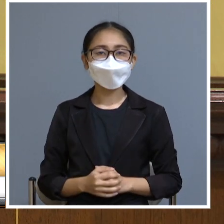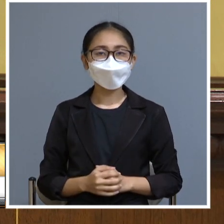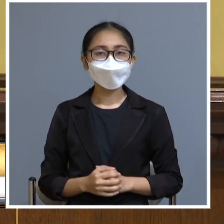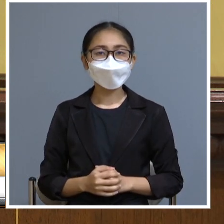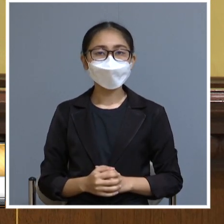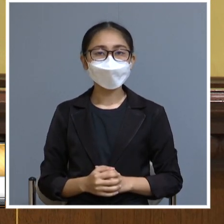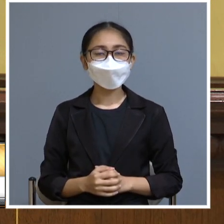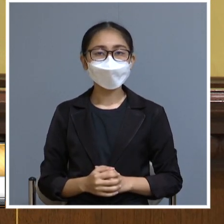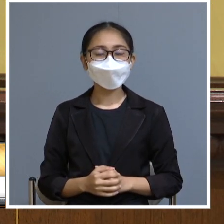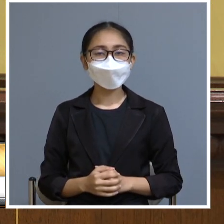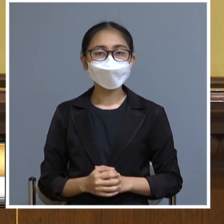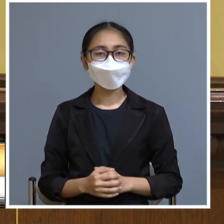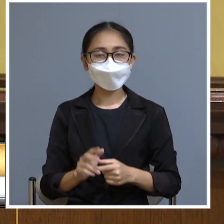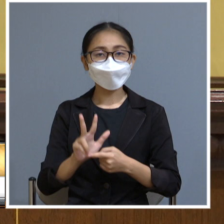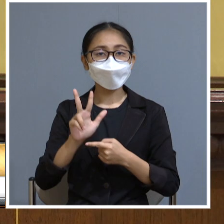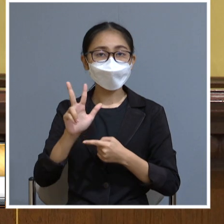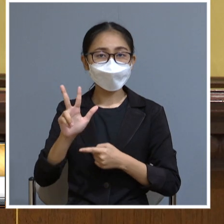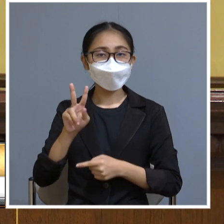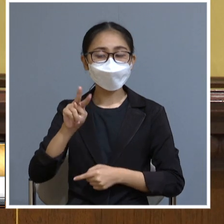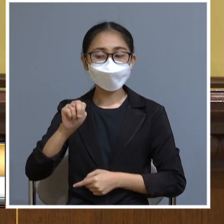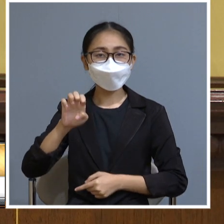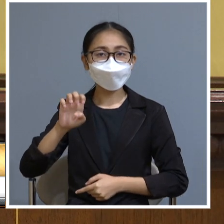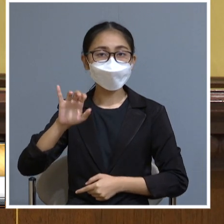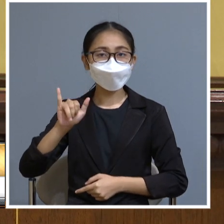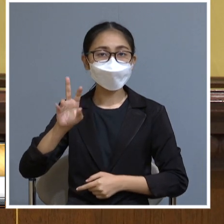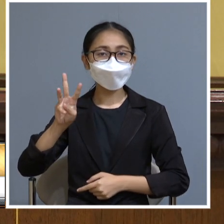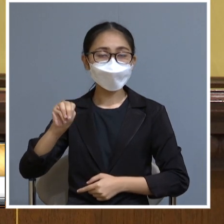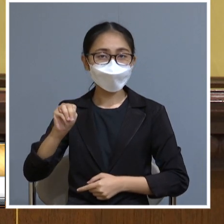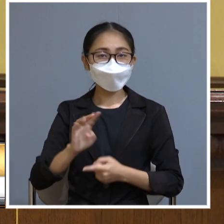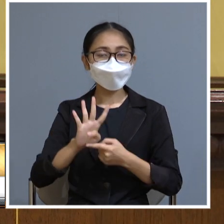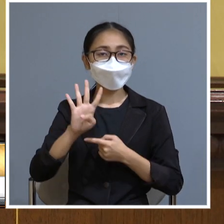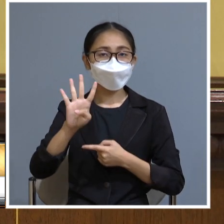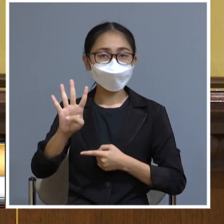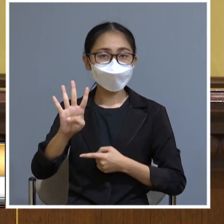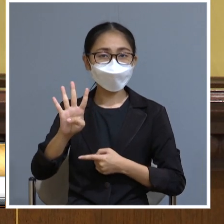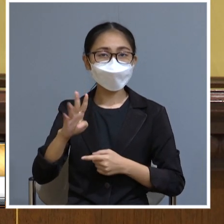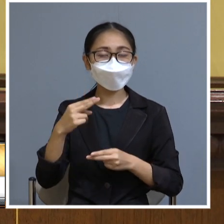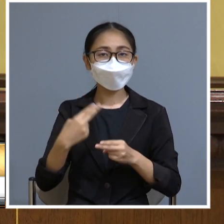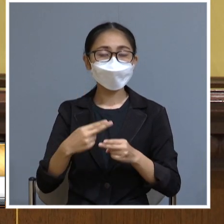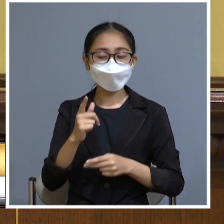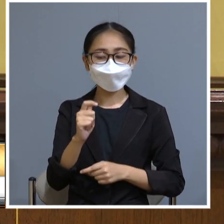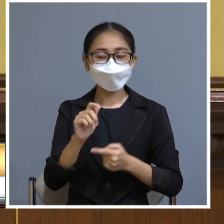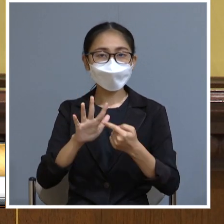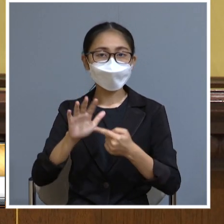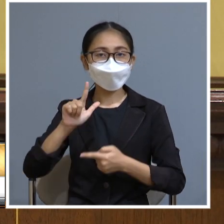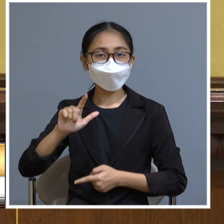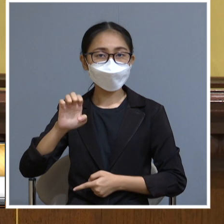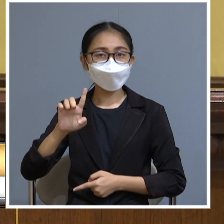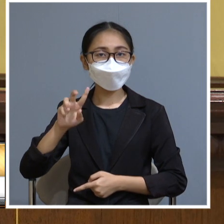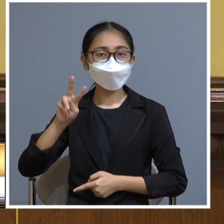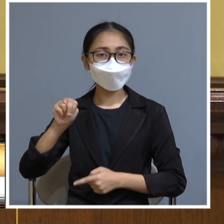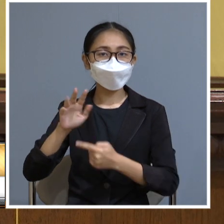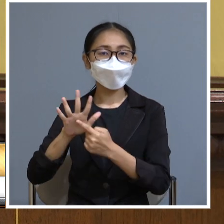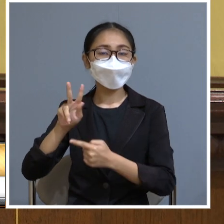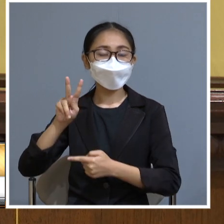ามารำดบที่ 3 ก็เป็ของคุิยมแวชคามา รำดบที่ 4 เป็นของคุณอริลันธ์ รำัที่ 5 เป็นของคุอริลัน